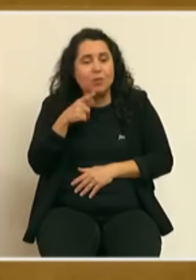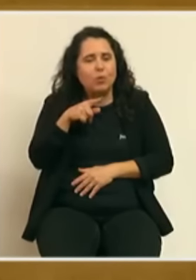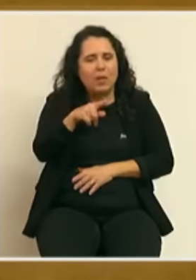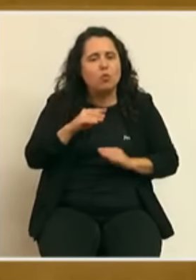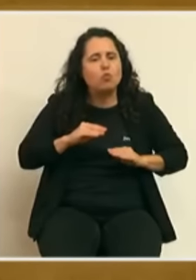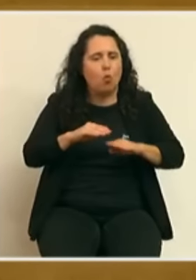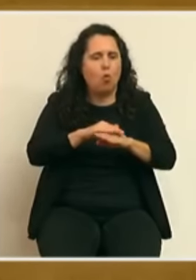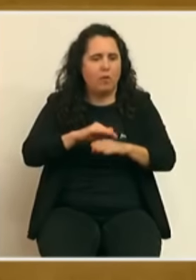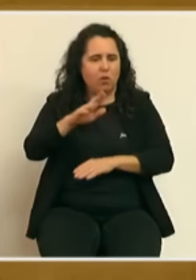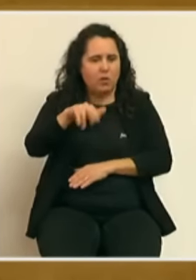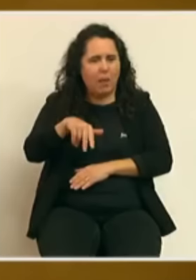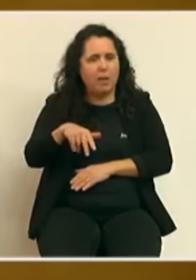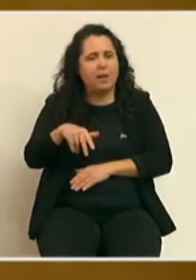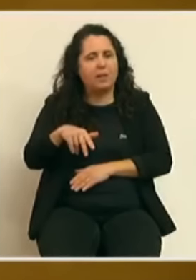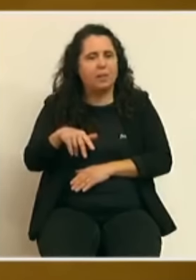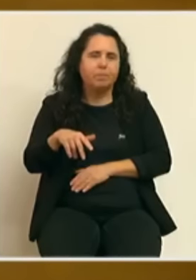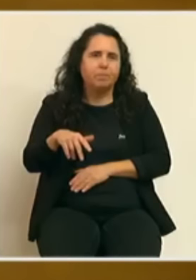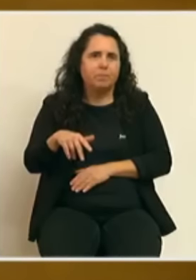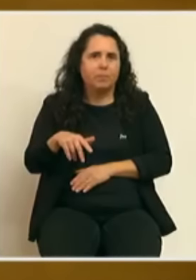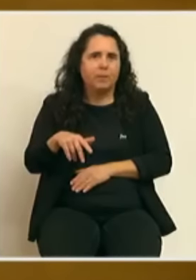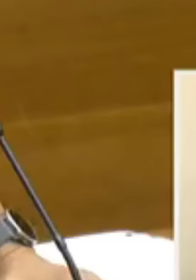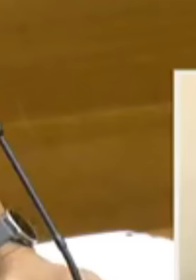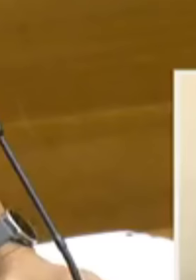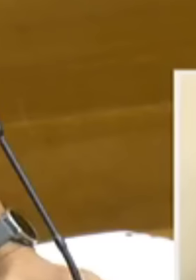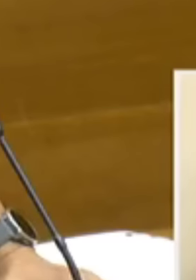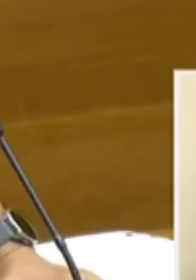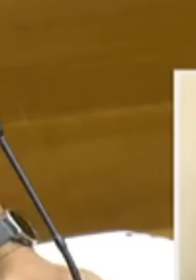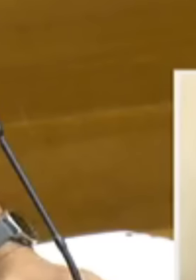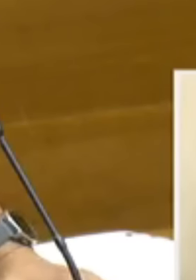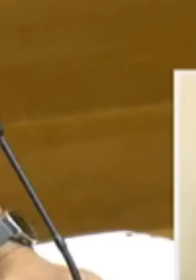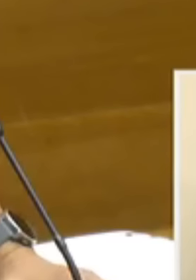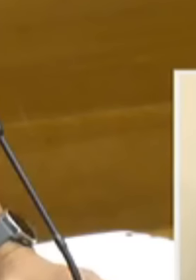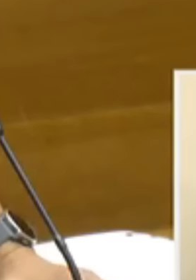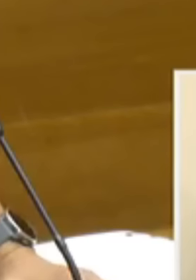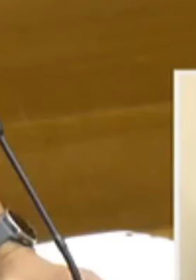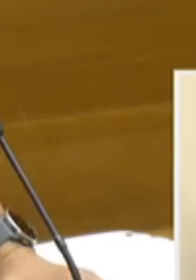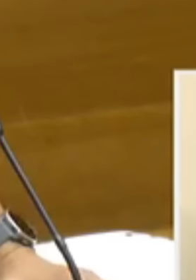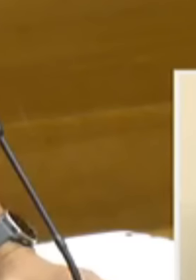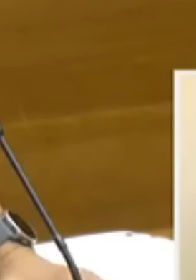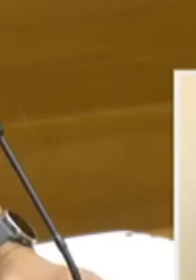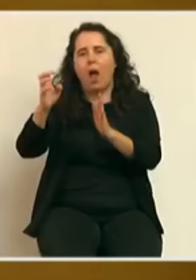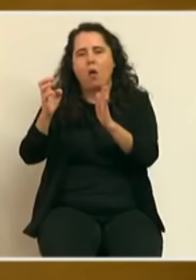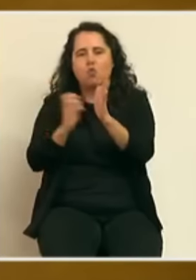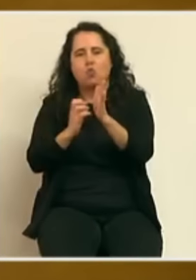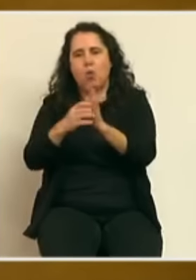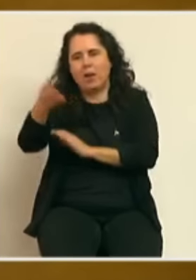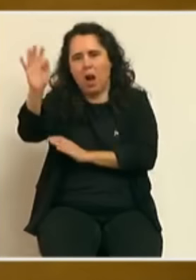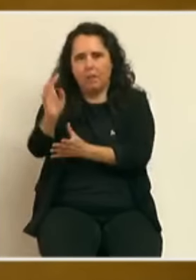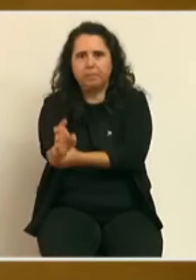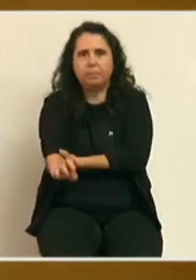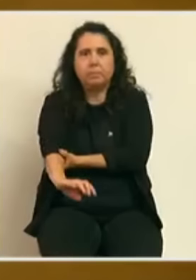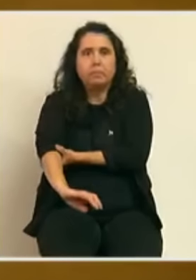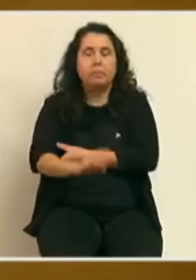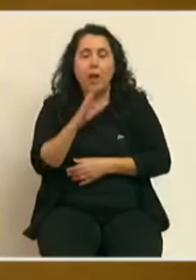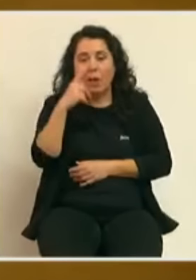seu govern no hagués sigut tan negligent, tan irresponsable, tan incompetent? Ara ja sabem